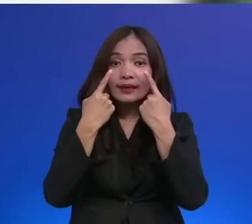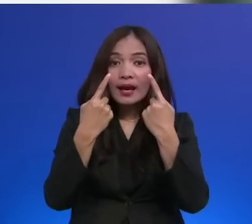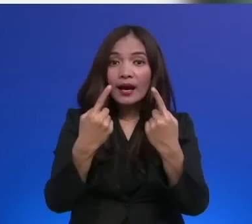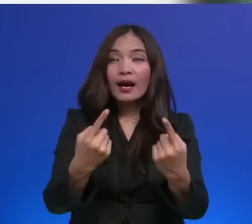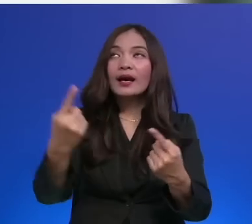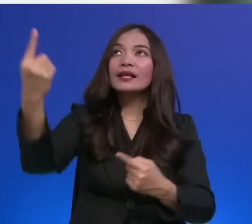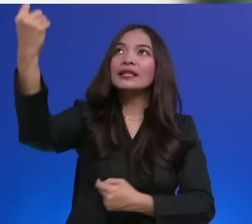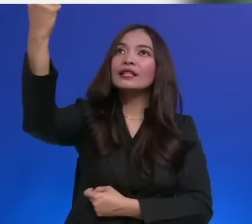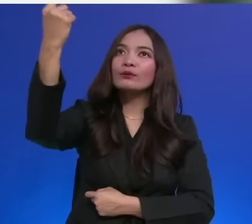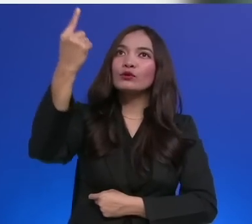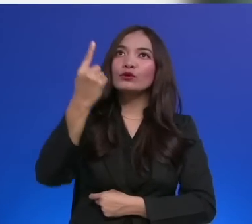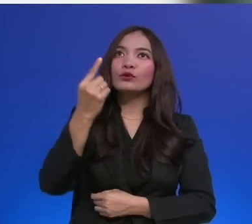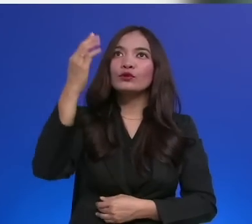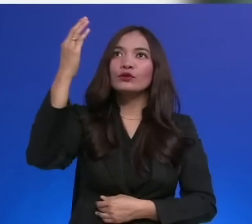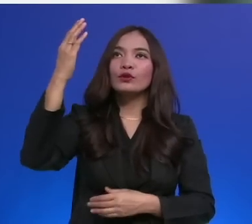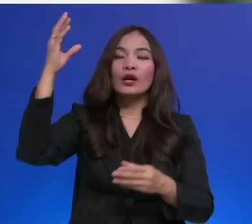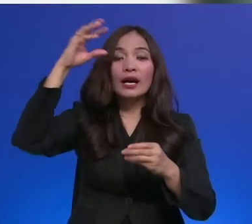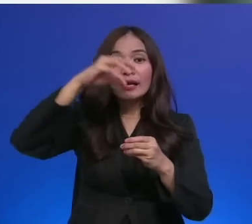nyata hadirmu